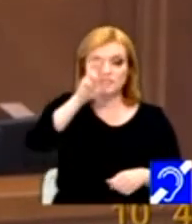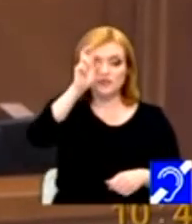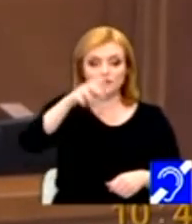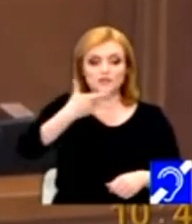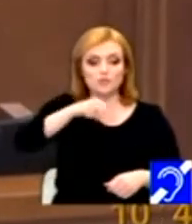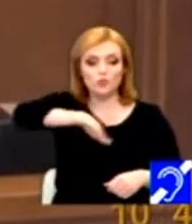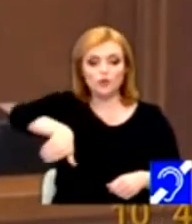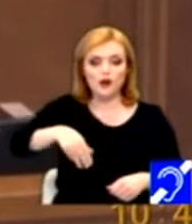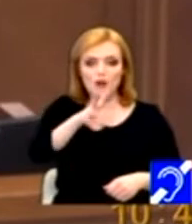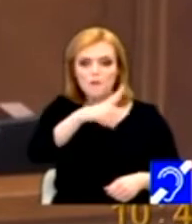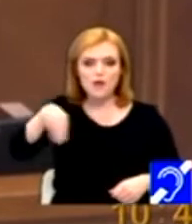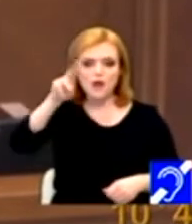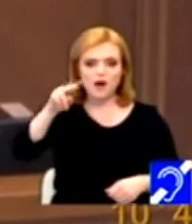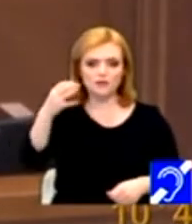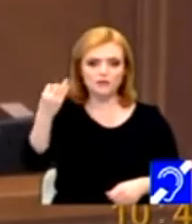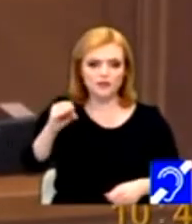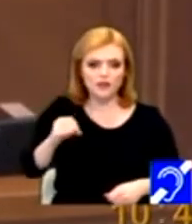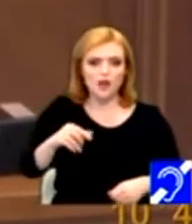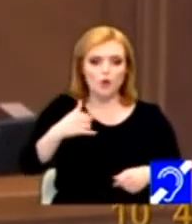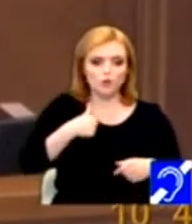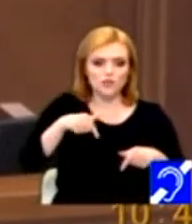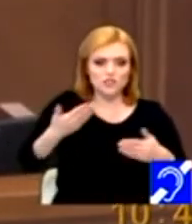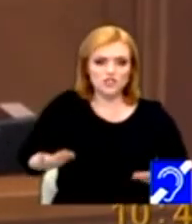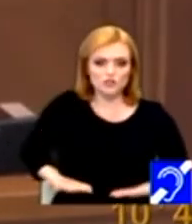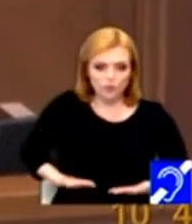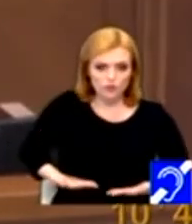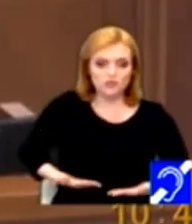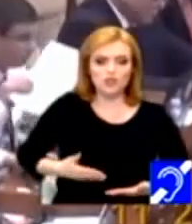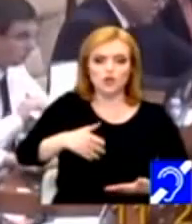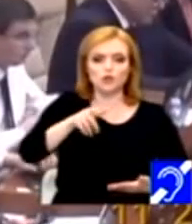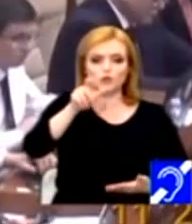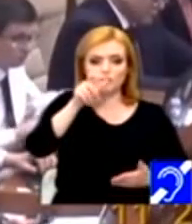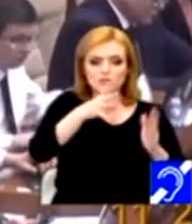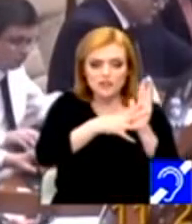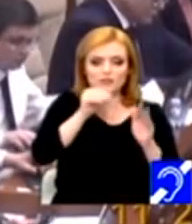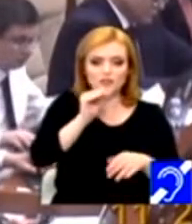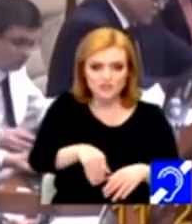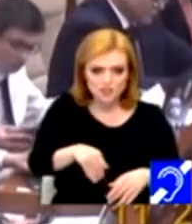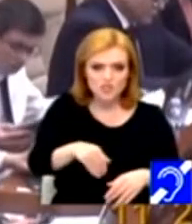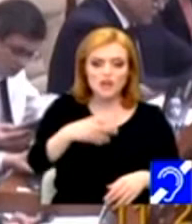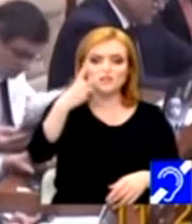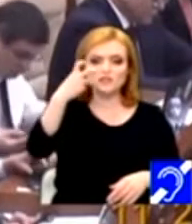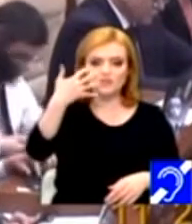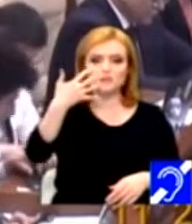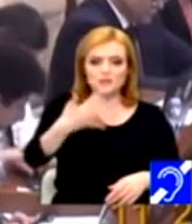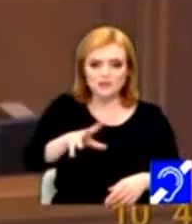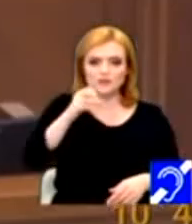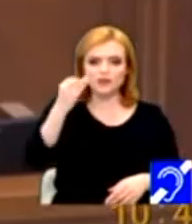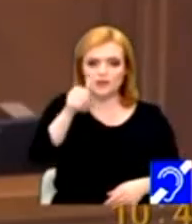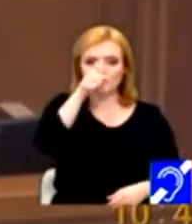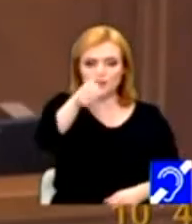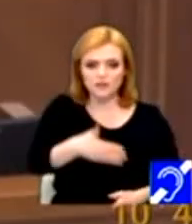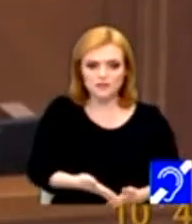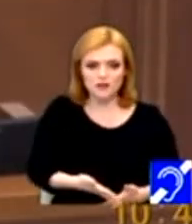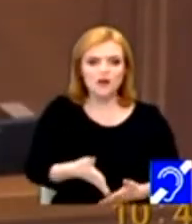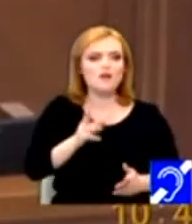lei, noi întreținem cetățenii cu 215 lei lunar. Noi cunoaștem că să întreții o pisică sau un câine